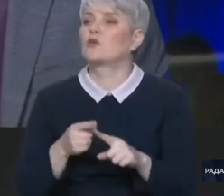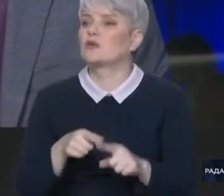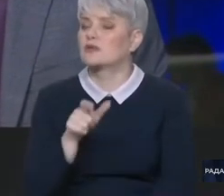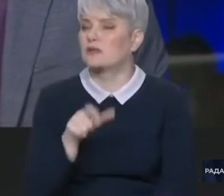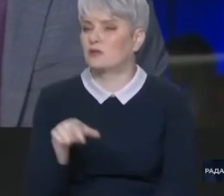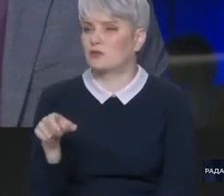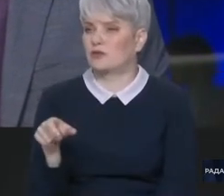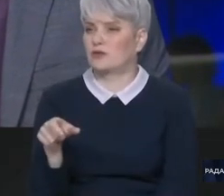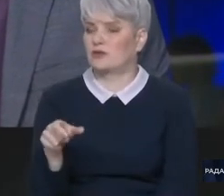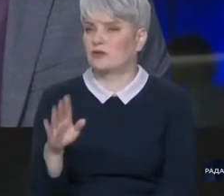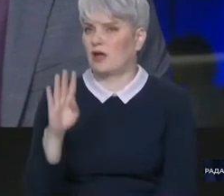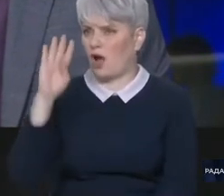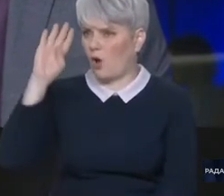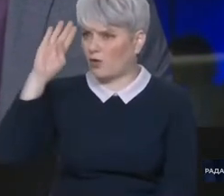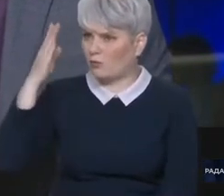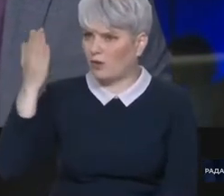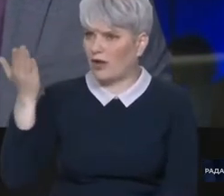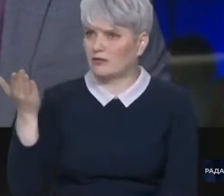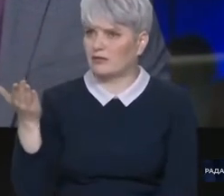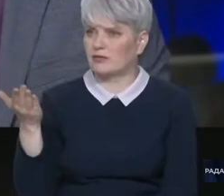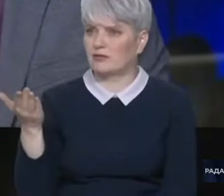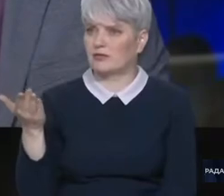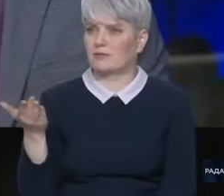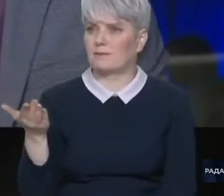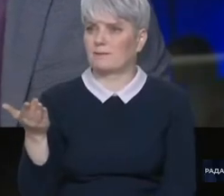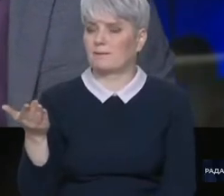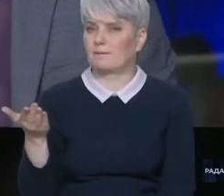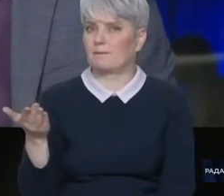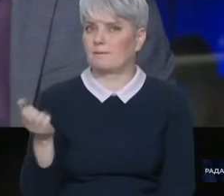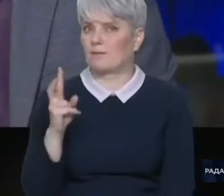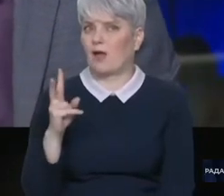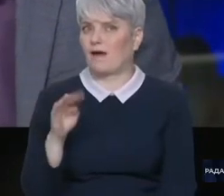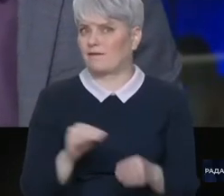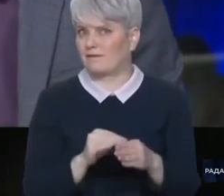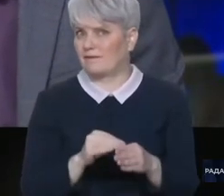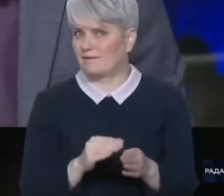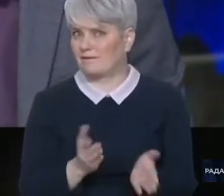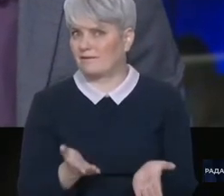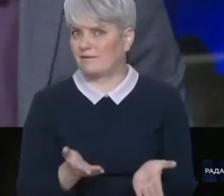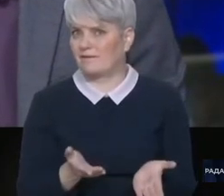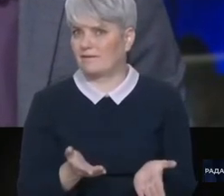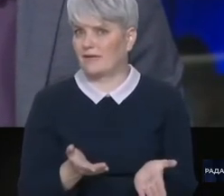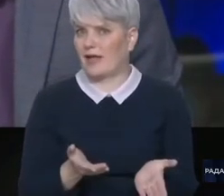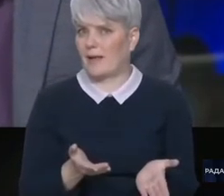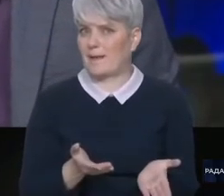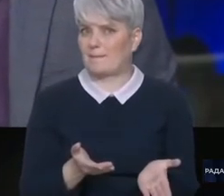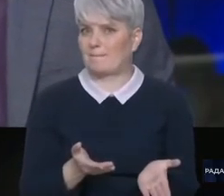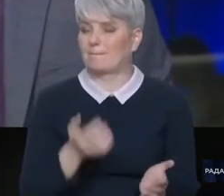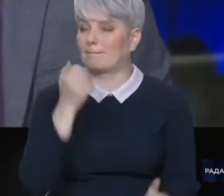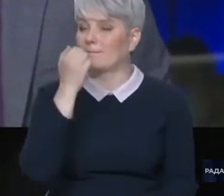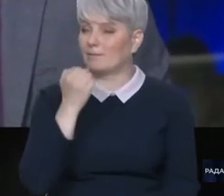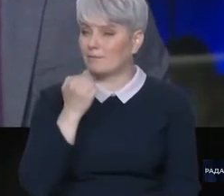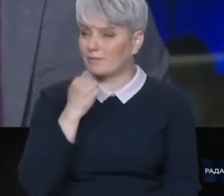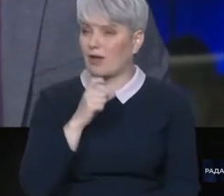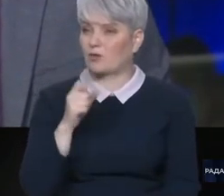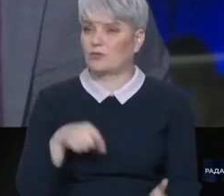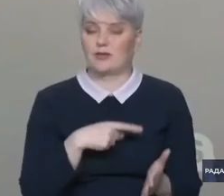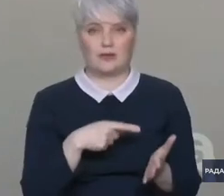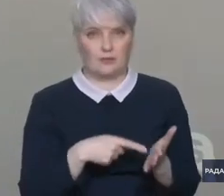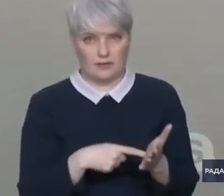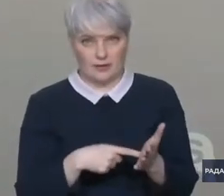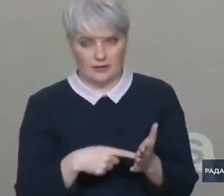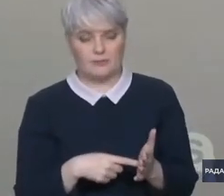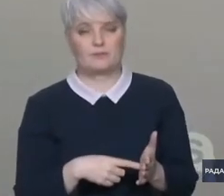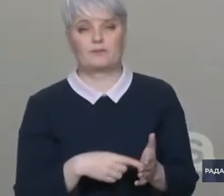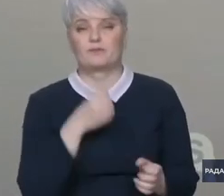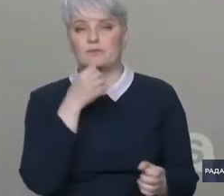Це колаборанти? Можливо, когось можете назвати, хтось є відомим? Дякую вам за запитання. Ну,